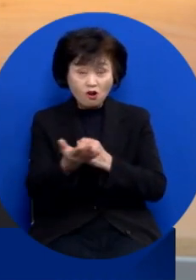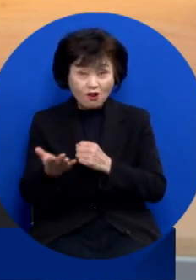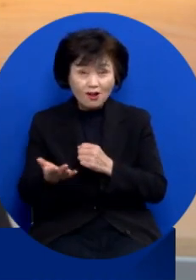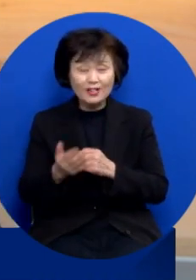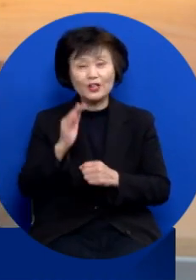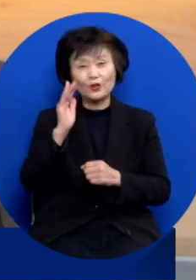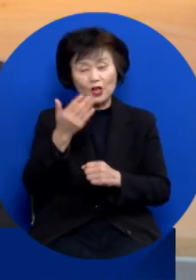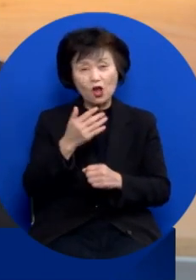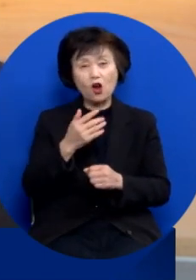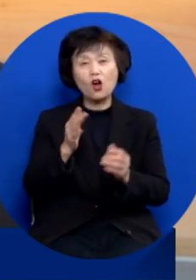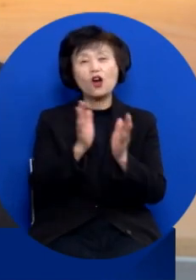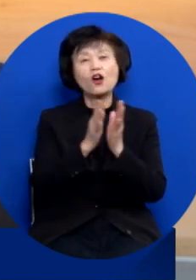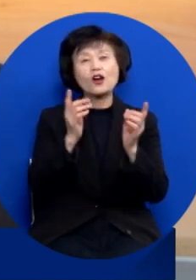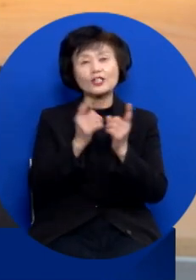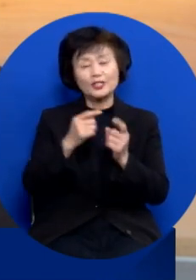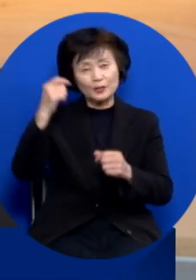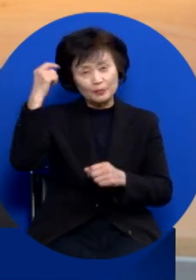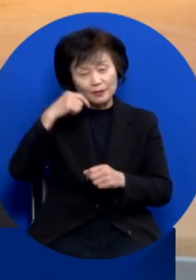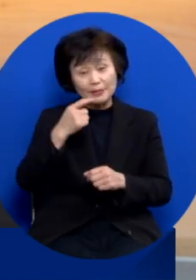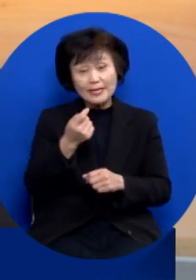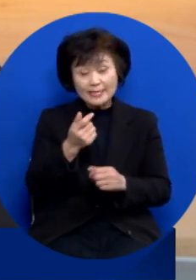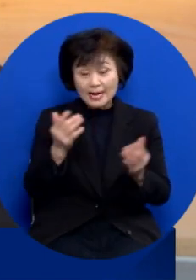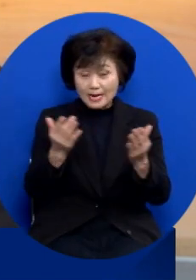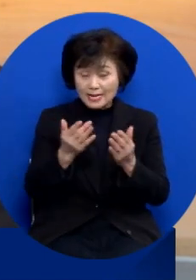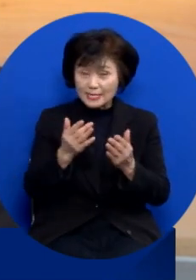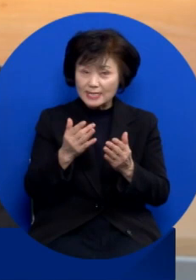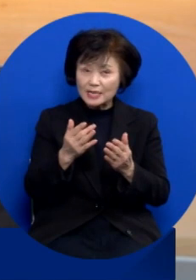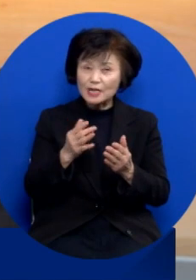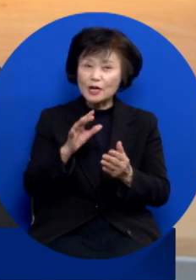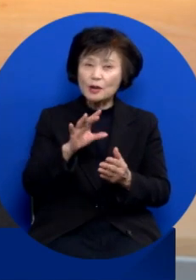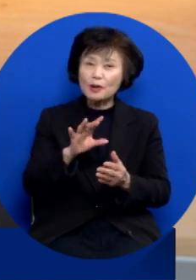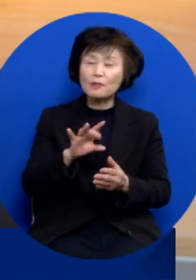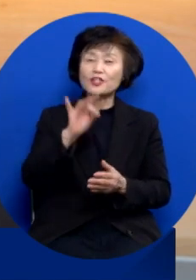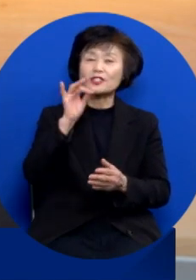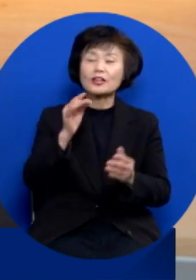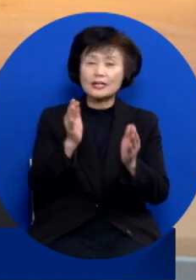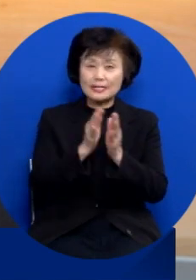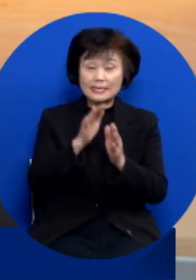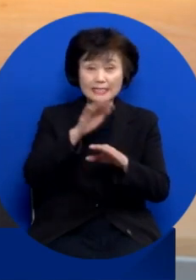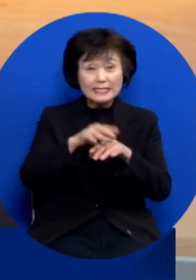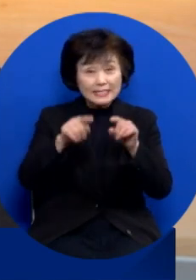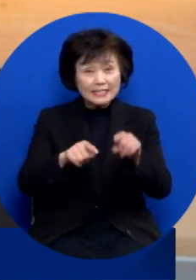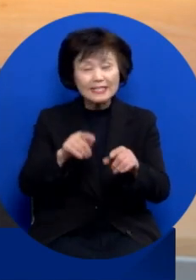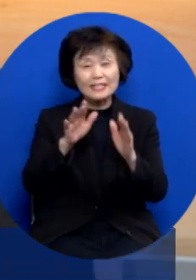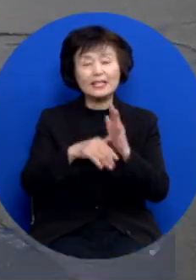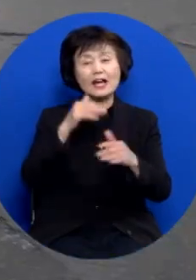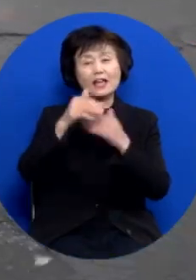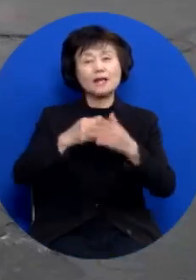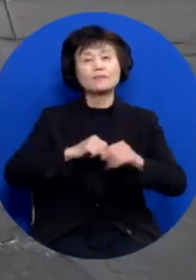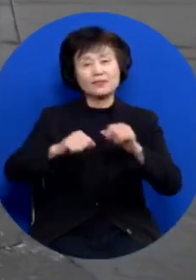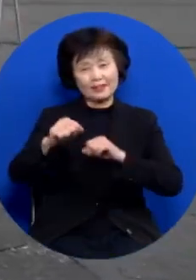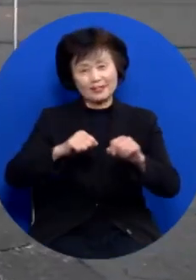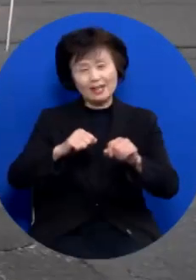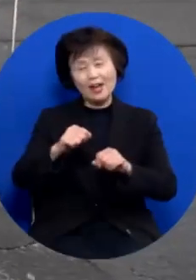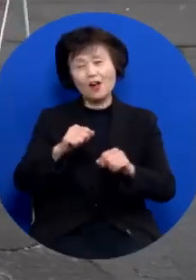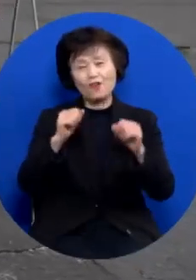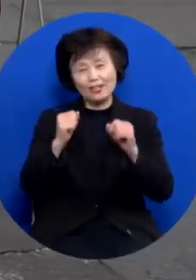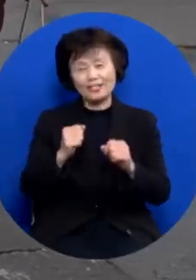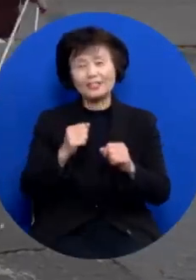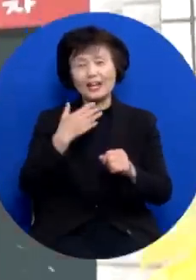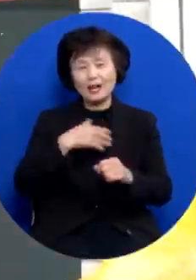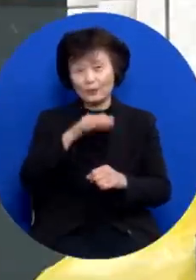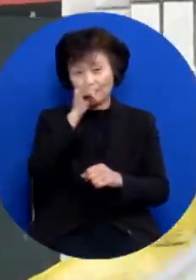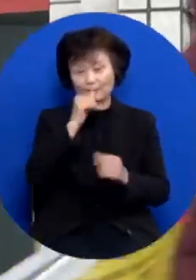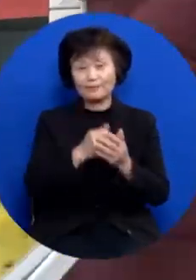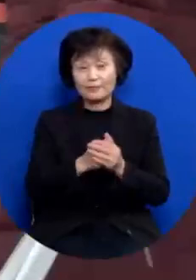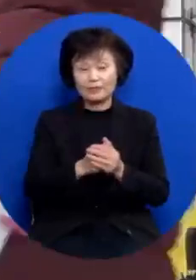몸소 경험을 하면서 작은 거라도 하나씩 실천하면서 시작하면 그때부터 하나님의 역사하신다 하나님을 향한 작은